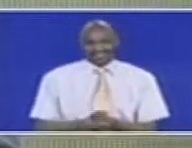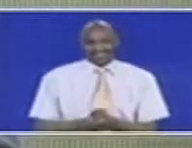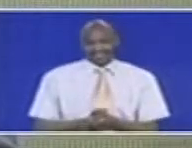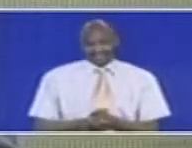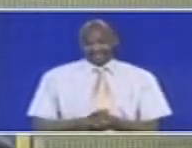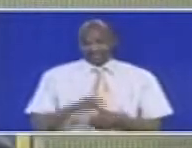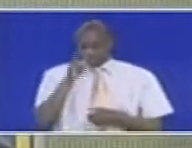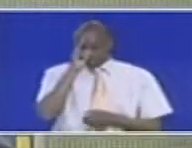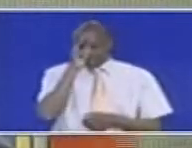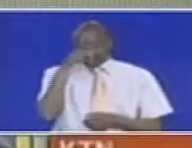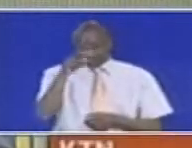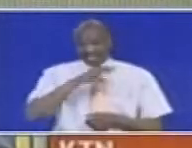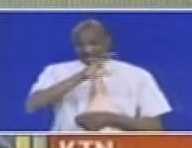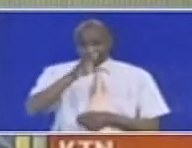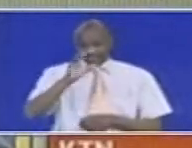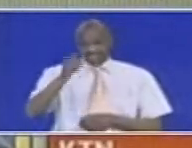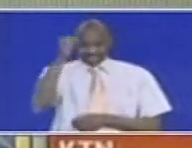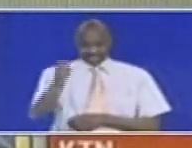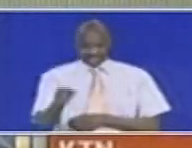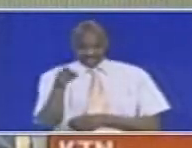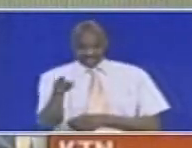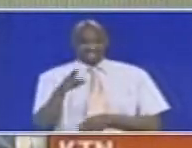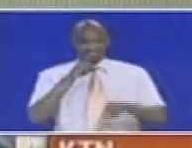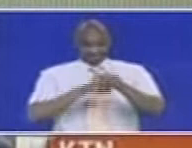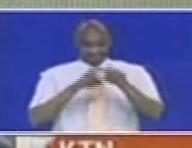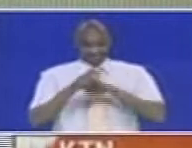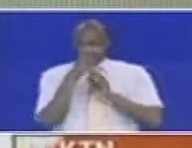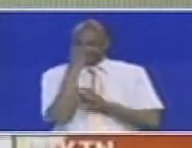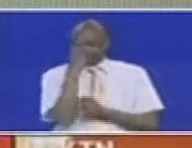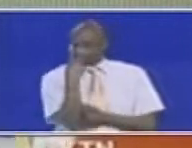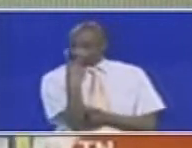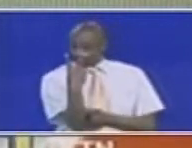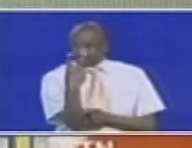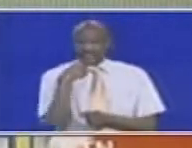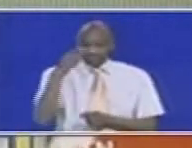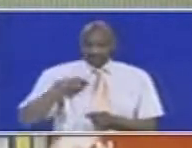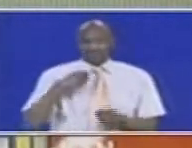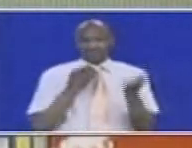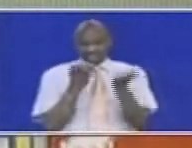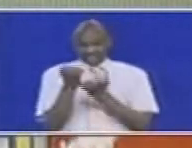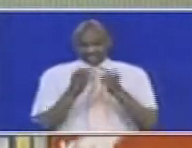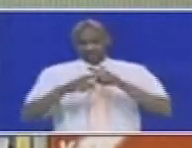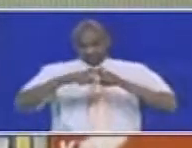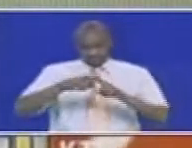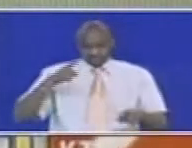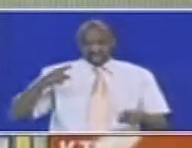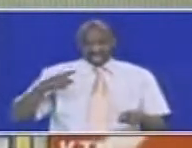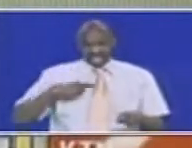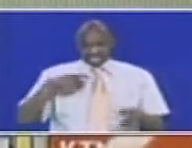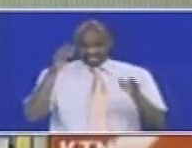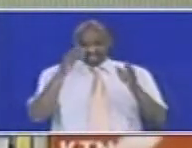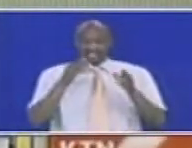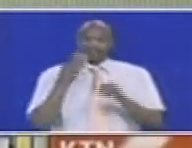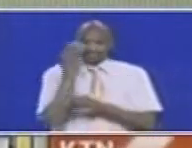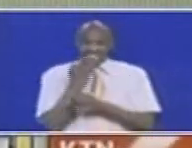Maafisa wa polisi katika kaunti ya Kajiado wamewakamata washukiwa wawili wanaoshukiwa kufanya biashara ya kuchinja na kuuza nyama